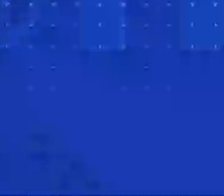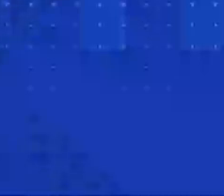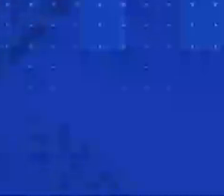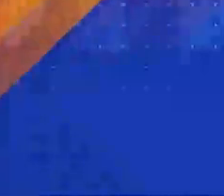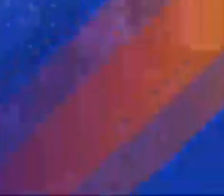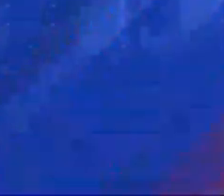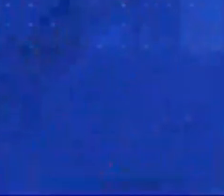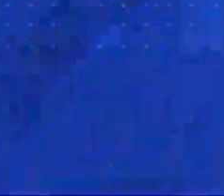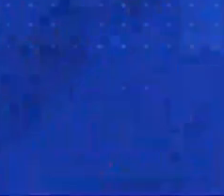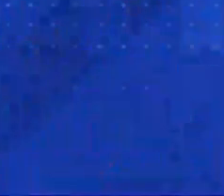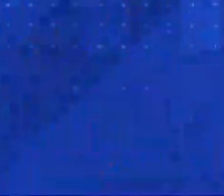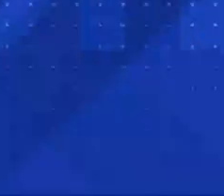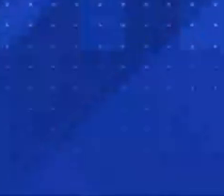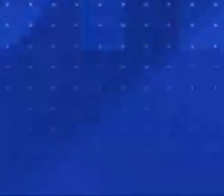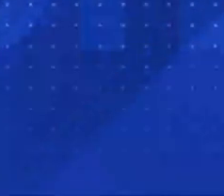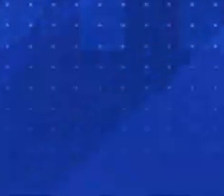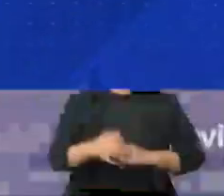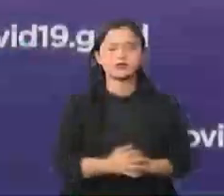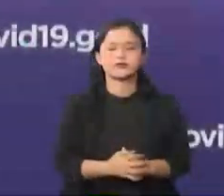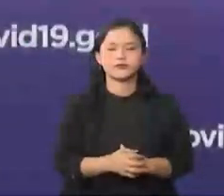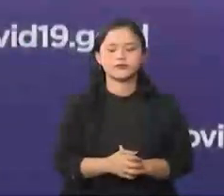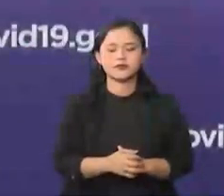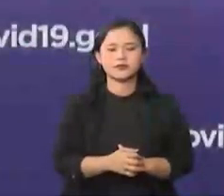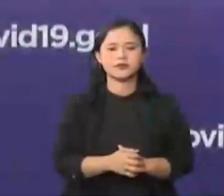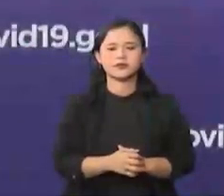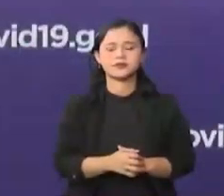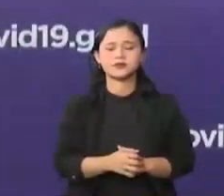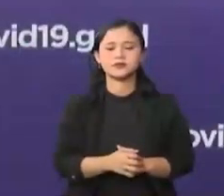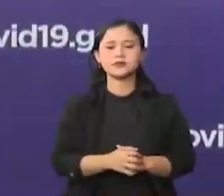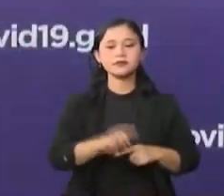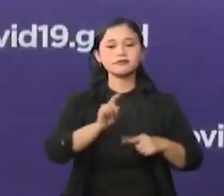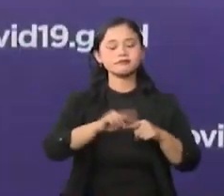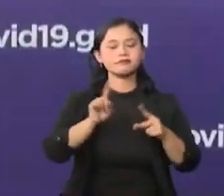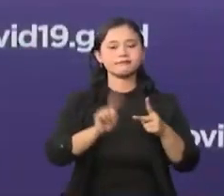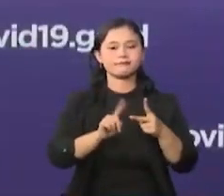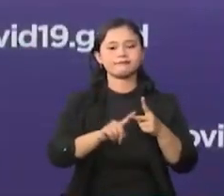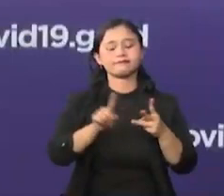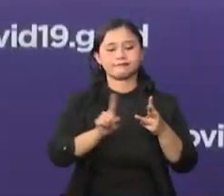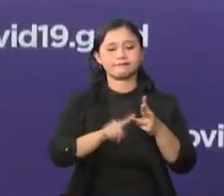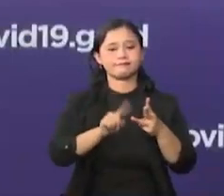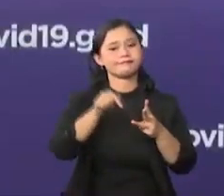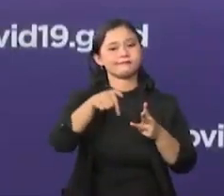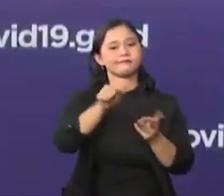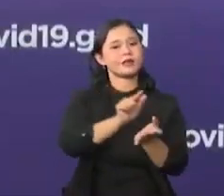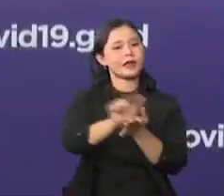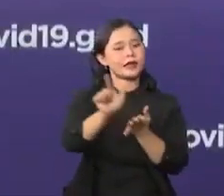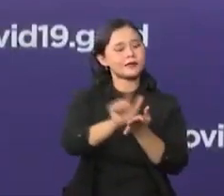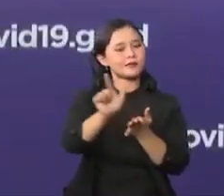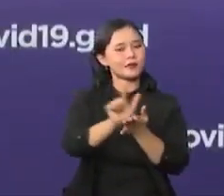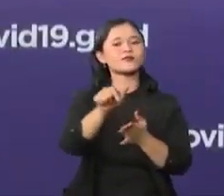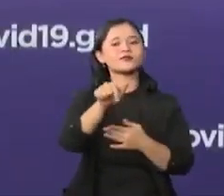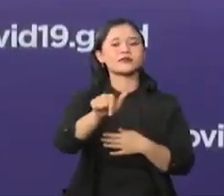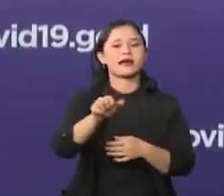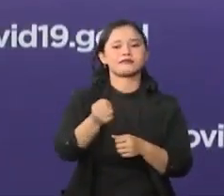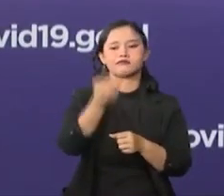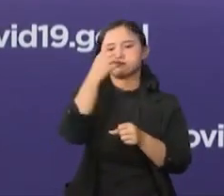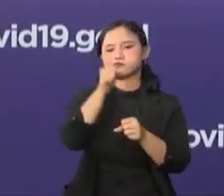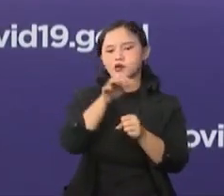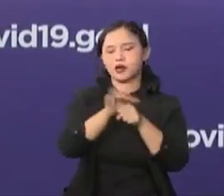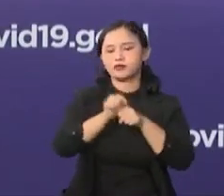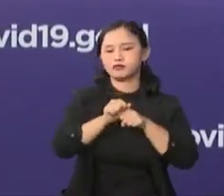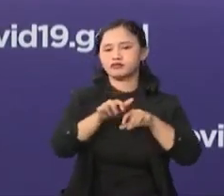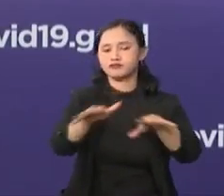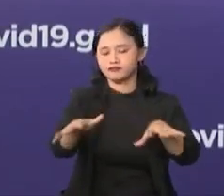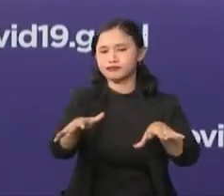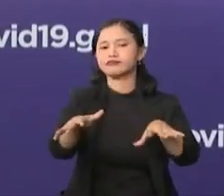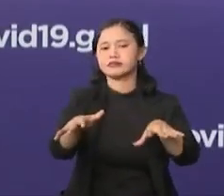Hai kami ingin menyampaikan tentang perkembangan kasus positif konflik 19 yang